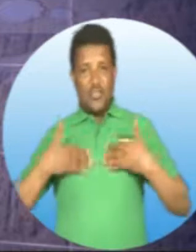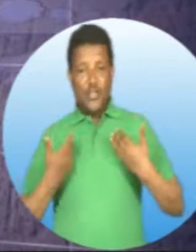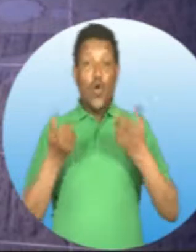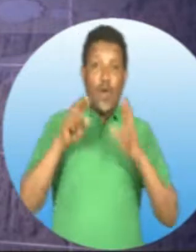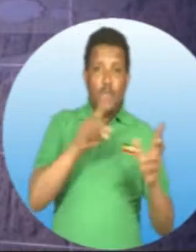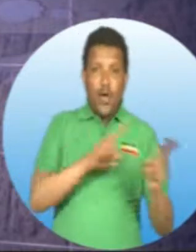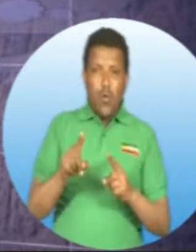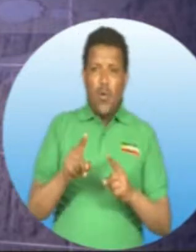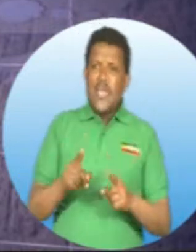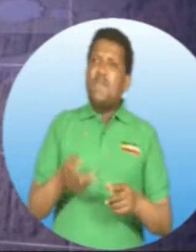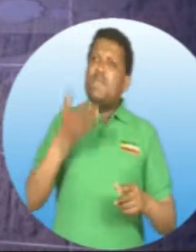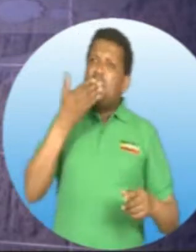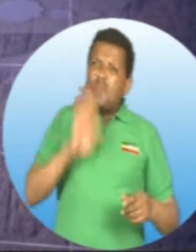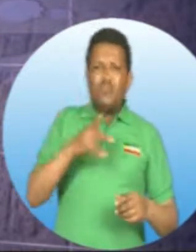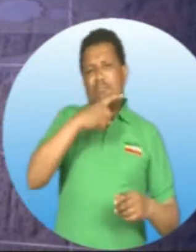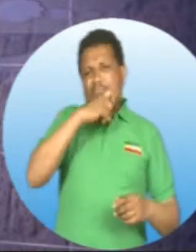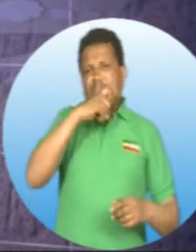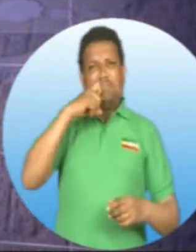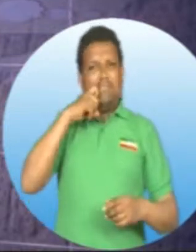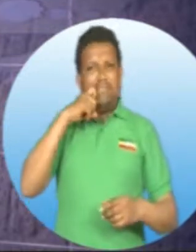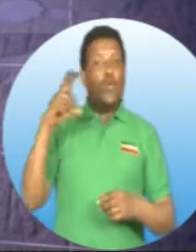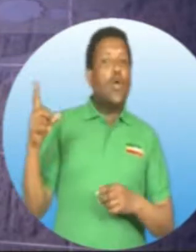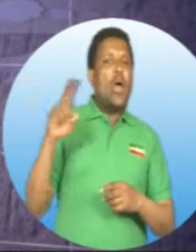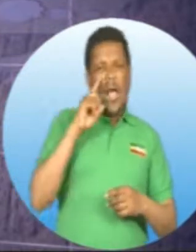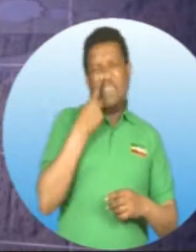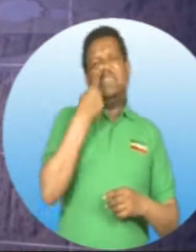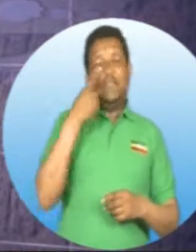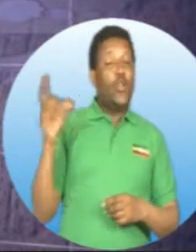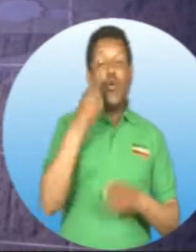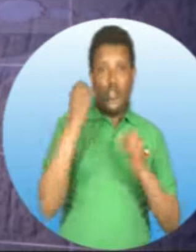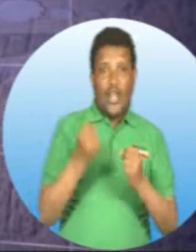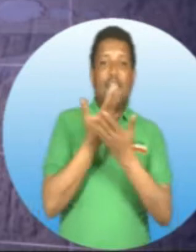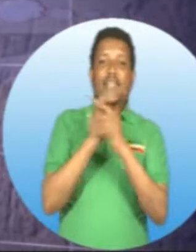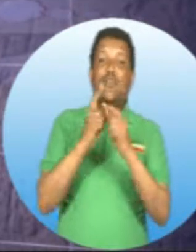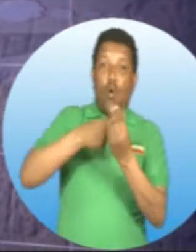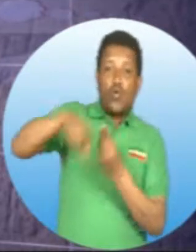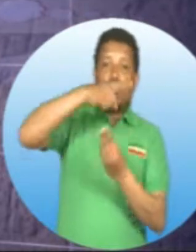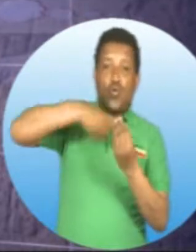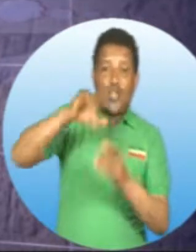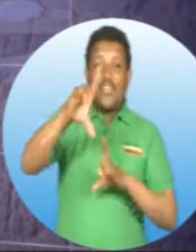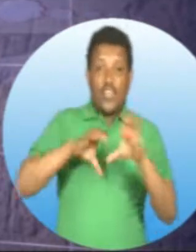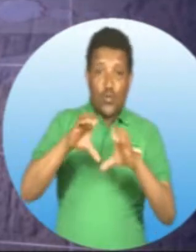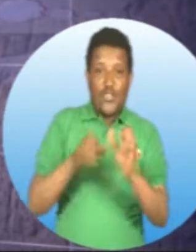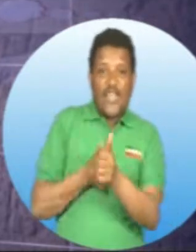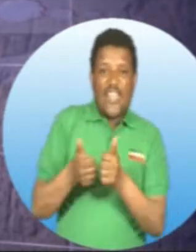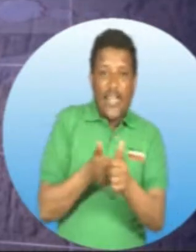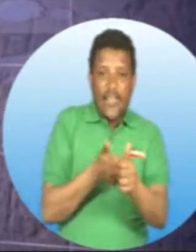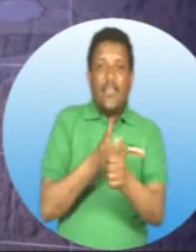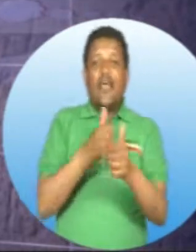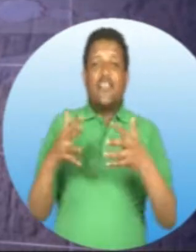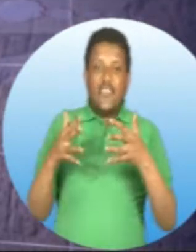አስደዛች አሊያም የለየለት ደረቅና አሰልቺ ሊሆን ይችላል። ዞሮ ዞሮ የድርጊቶች